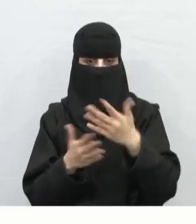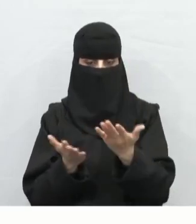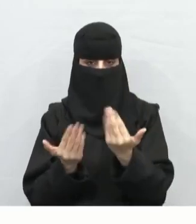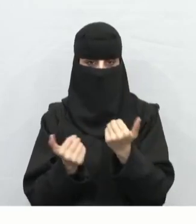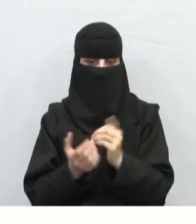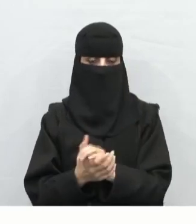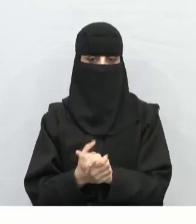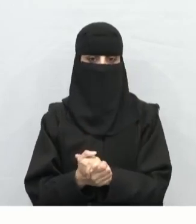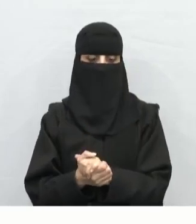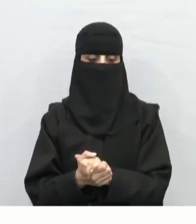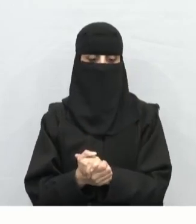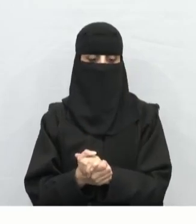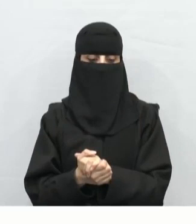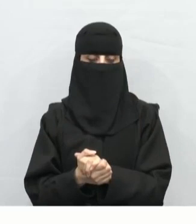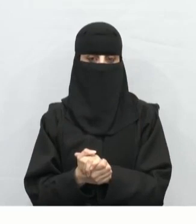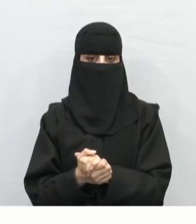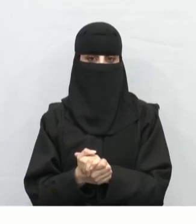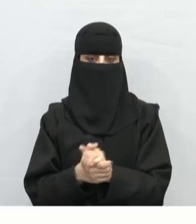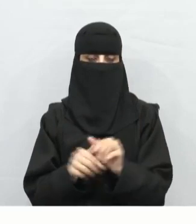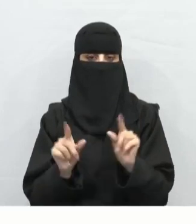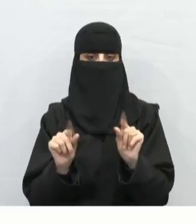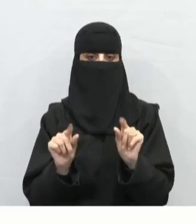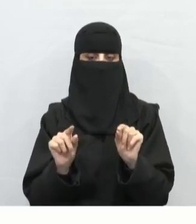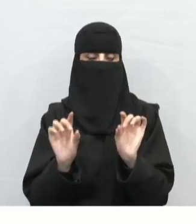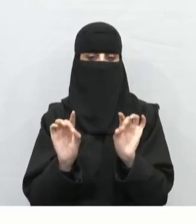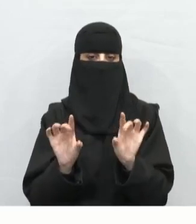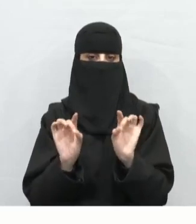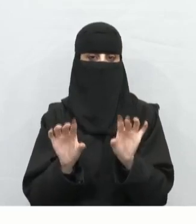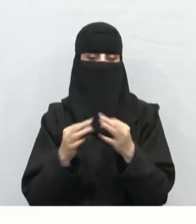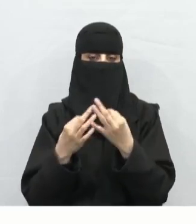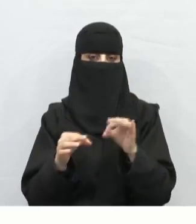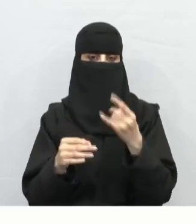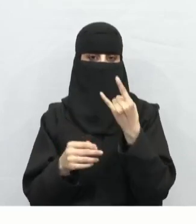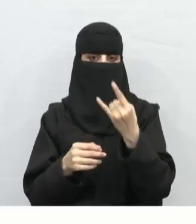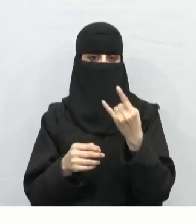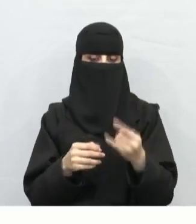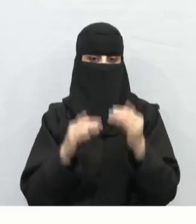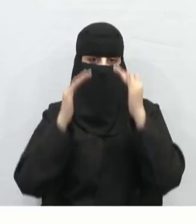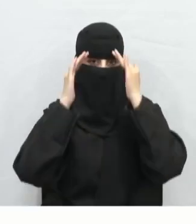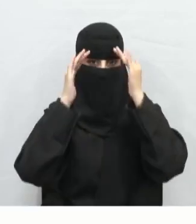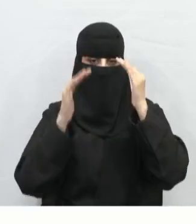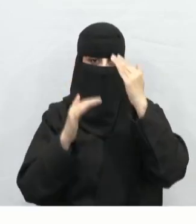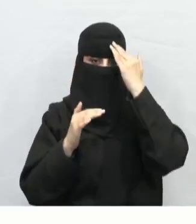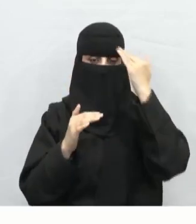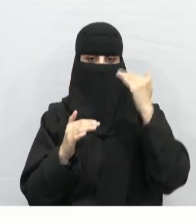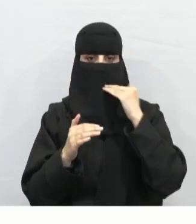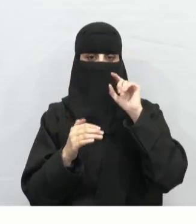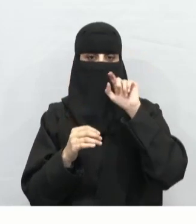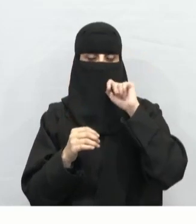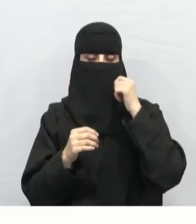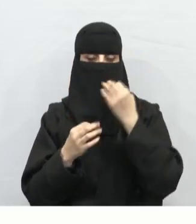احسنتم وبارك الله فيكم شكرا لكم احبابي طلاب الطالبات احبابي الطلاب والطالبات